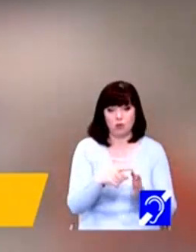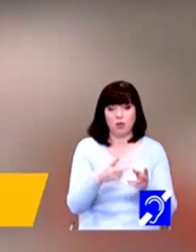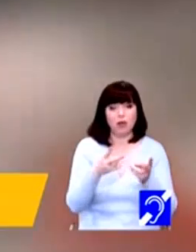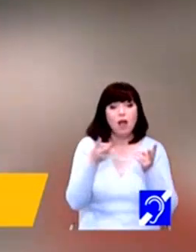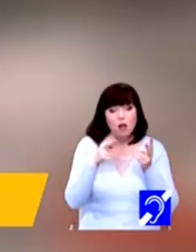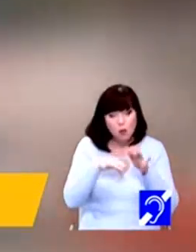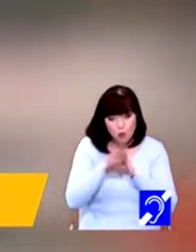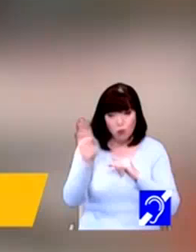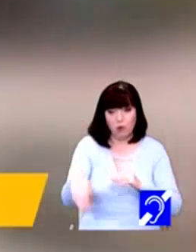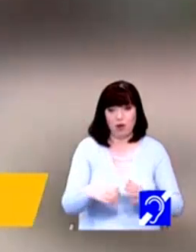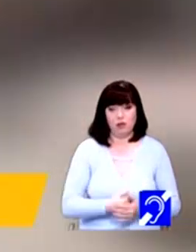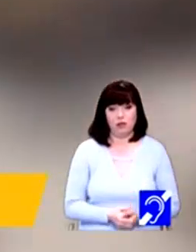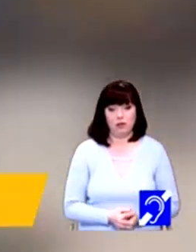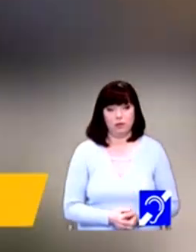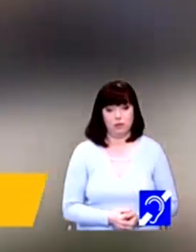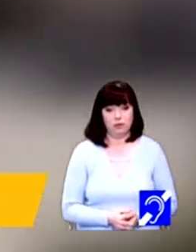pace.